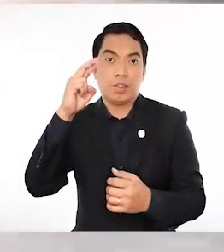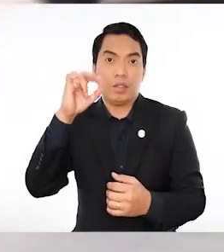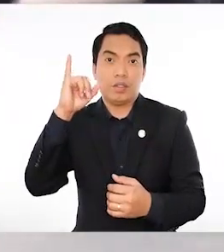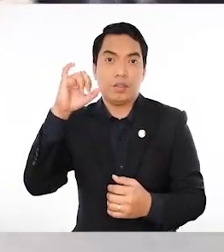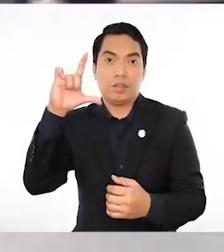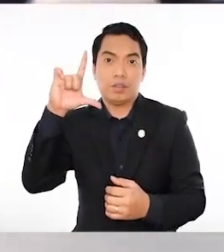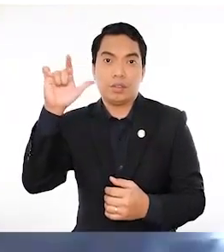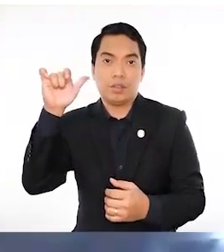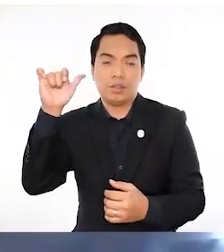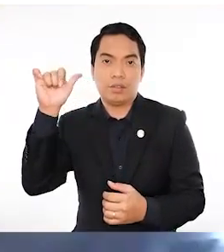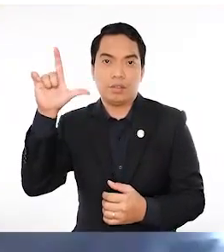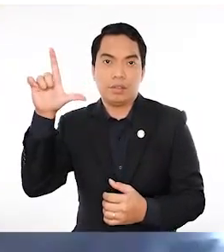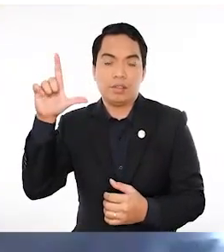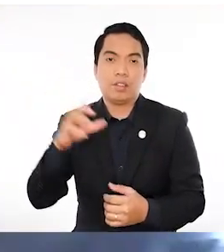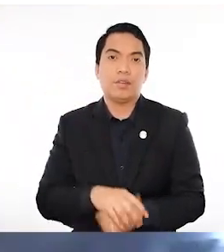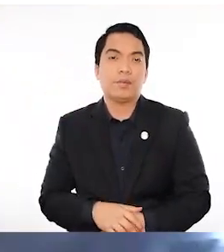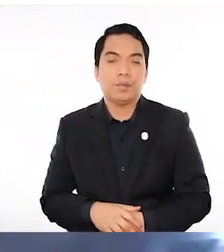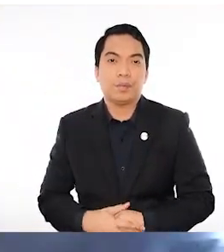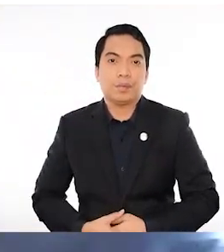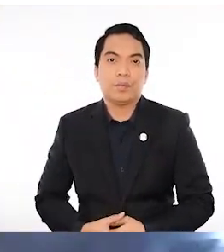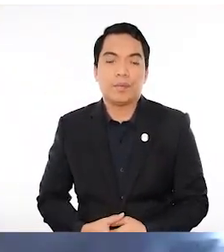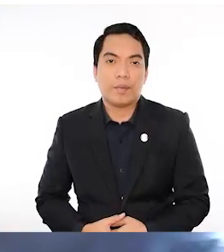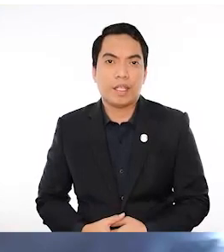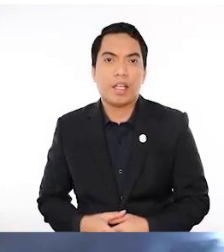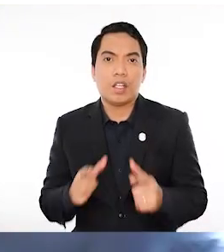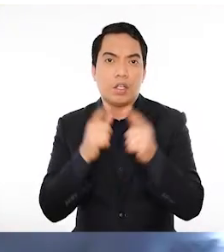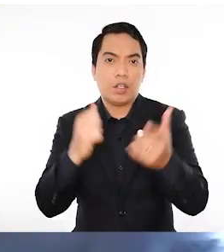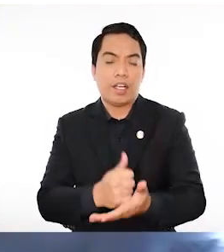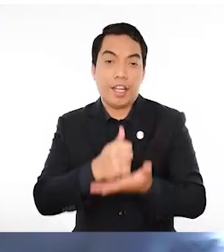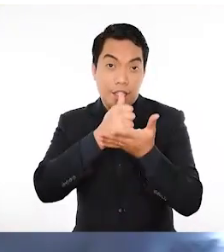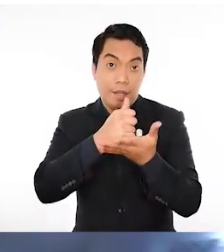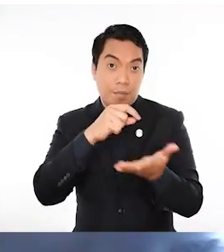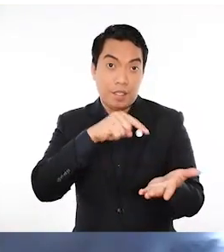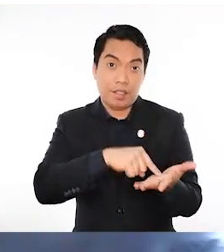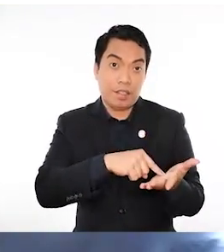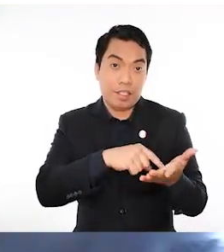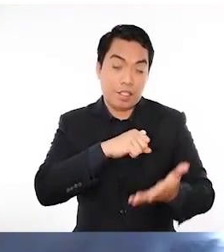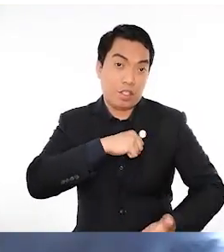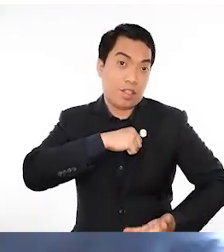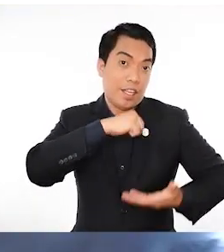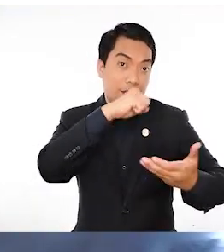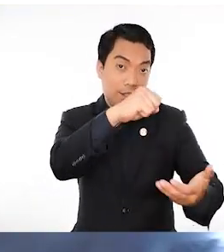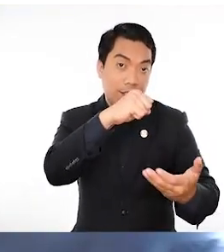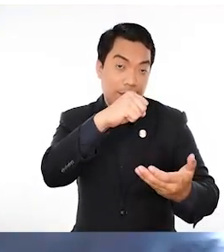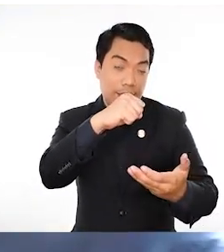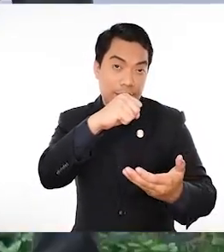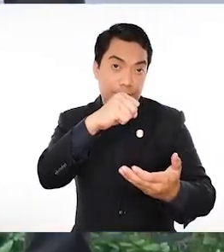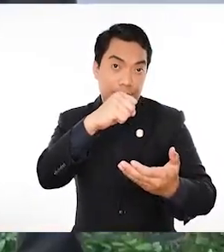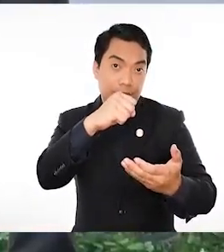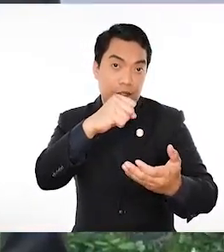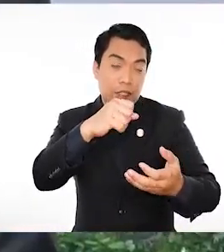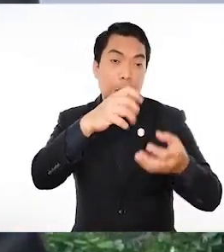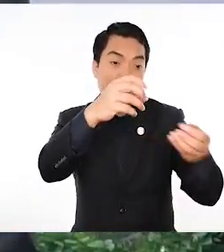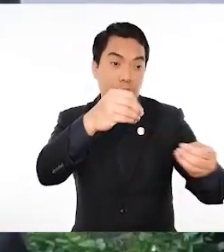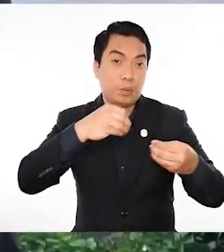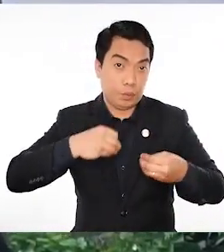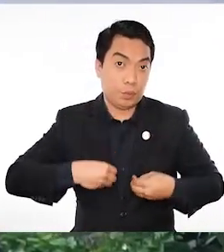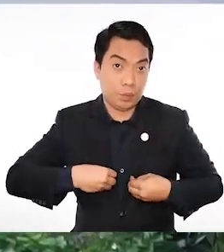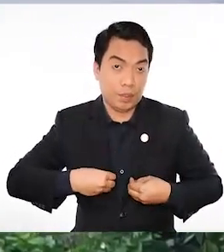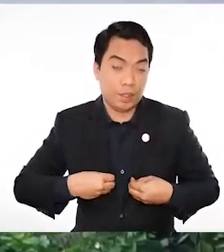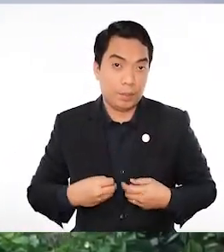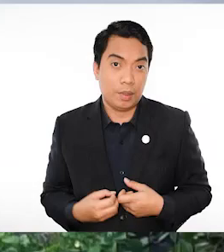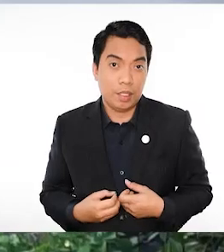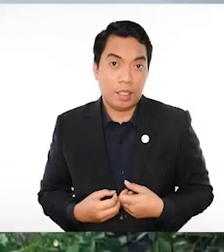Santiago. Malaking tulong po ang lingap na naihatid po ng kapatid natin